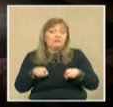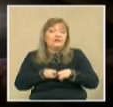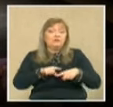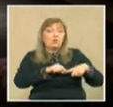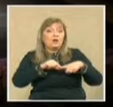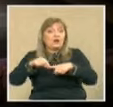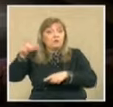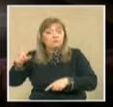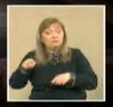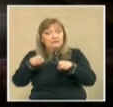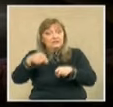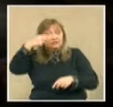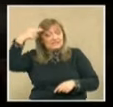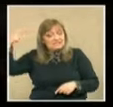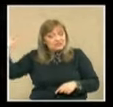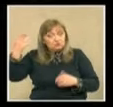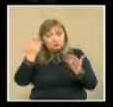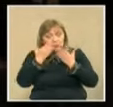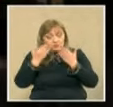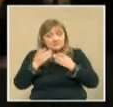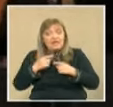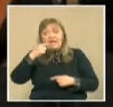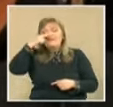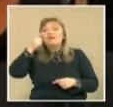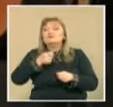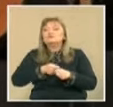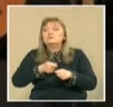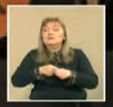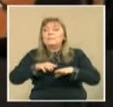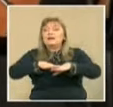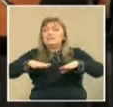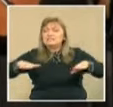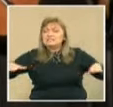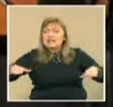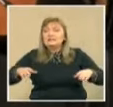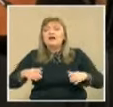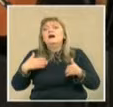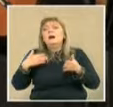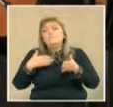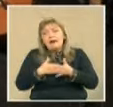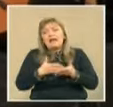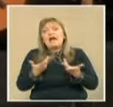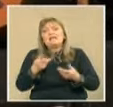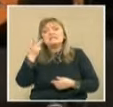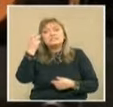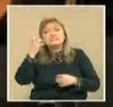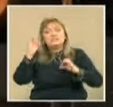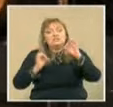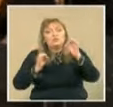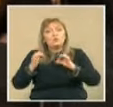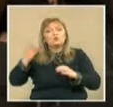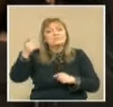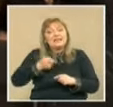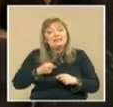на тази институция, е важно да създавам сцена, макар и с 30% присъственост на публиката, но все пак младите